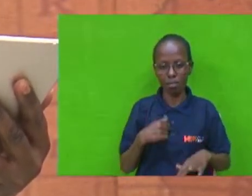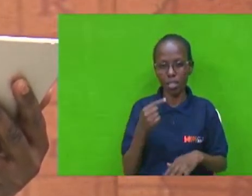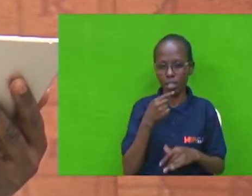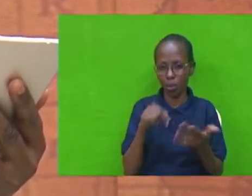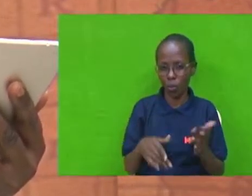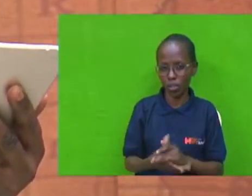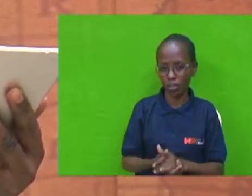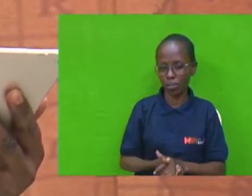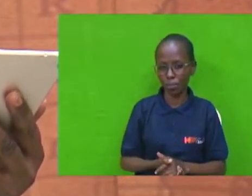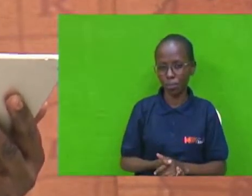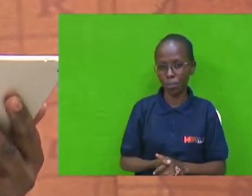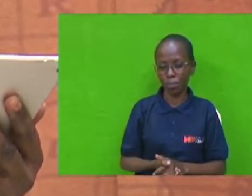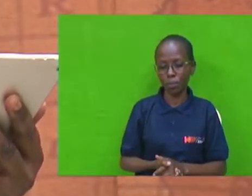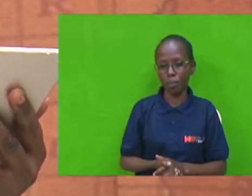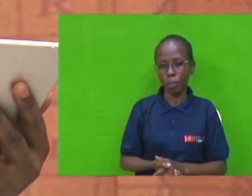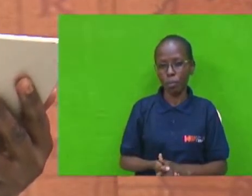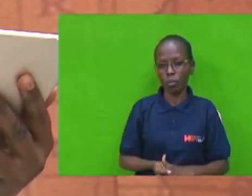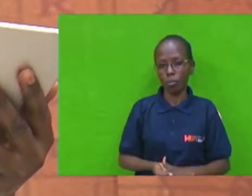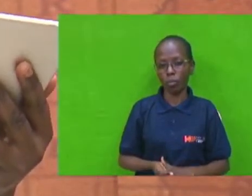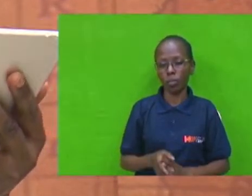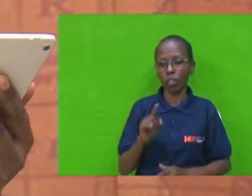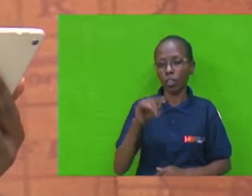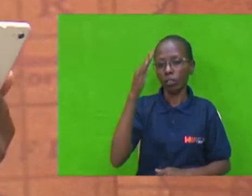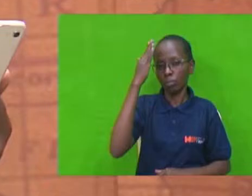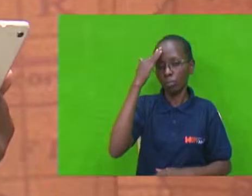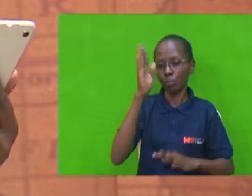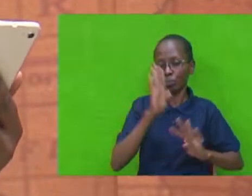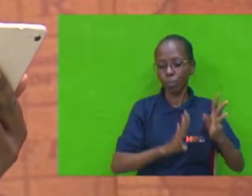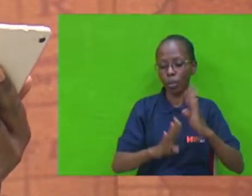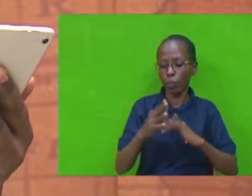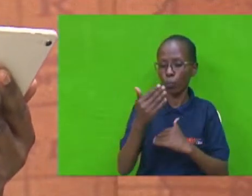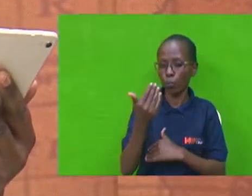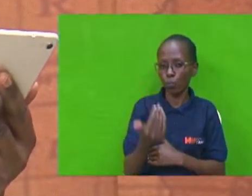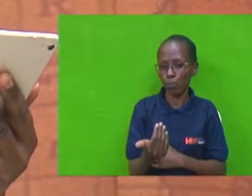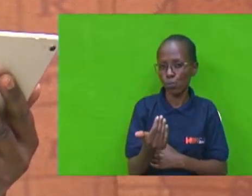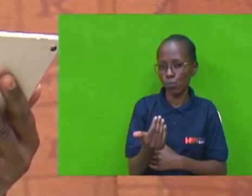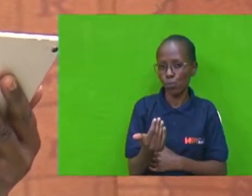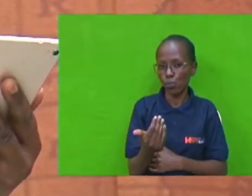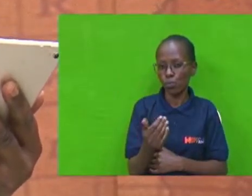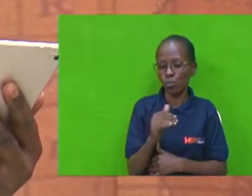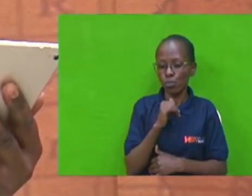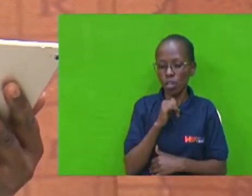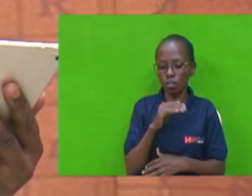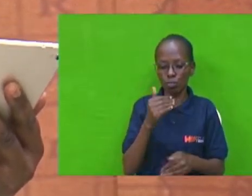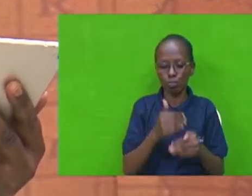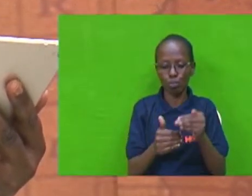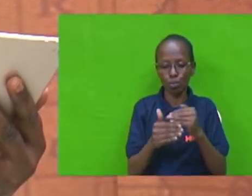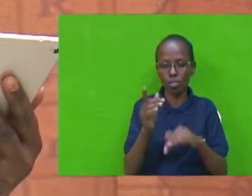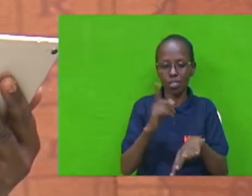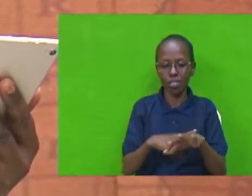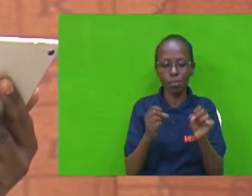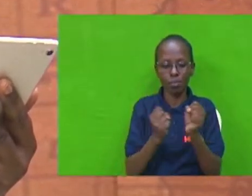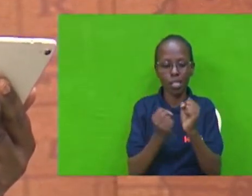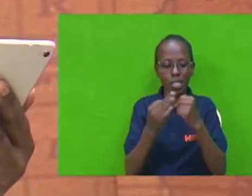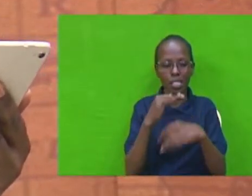mwalimu kwamba, unajua tabia ya mtoto si ati inajengeka akiwa miaka